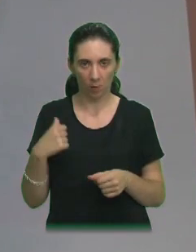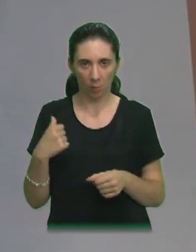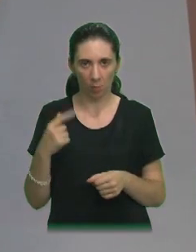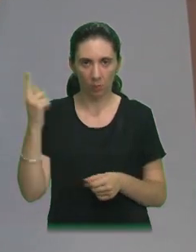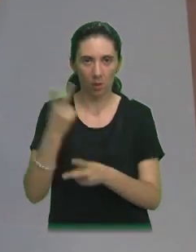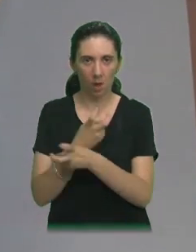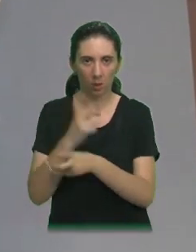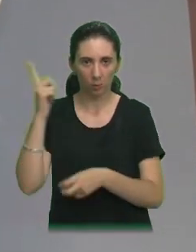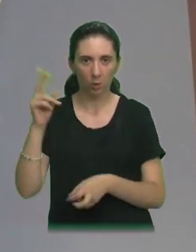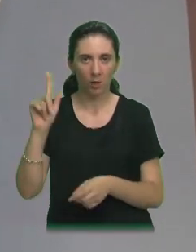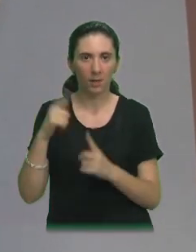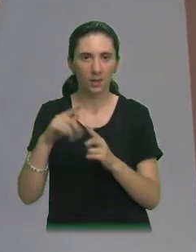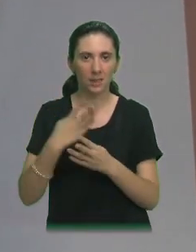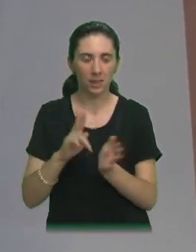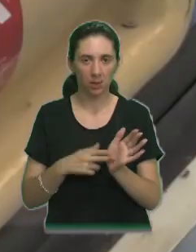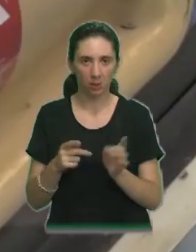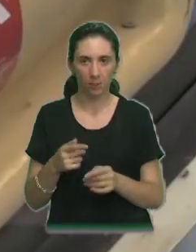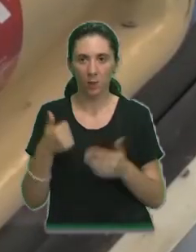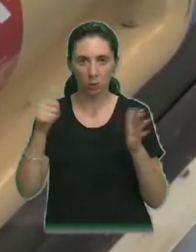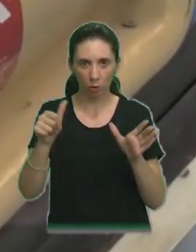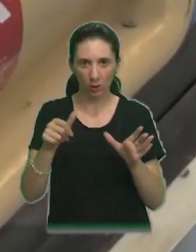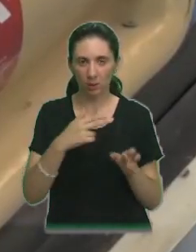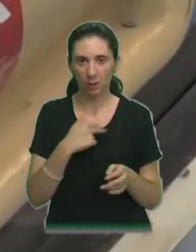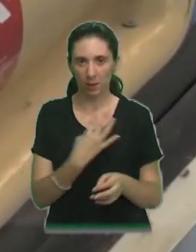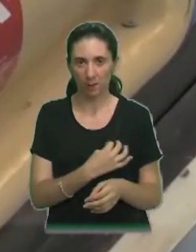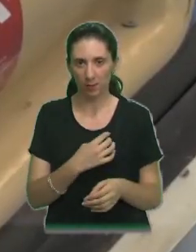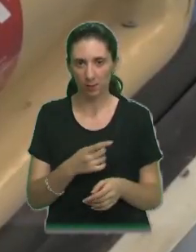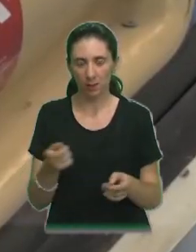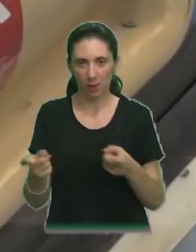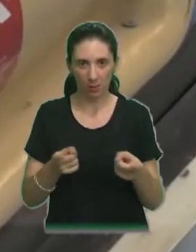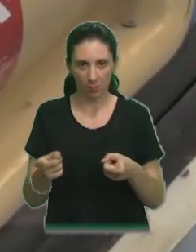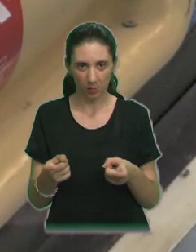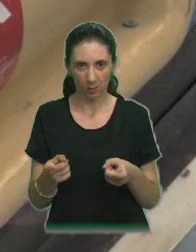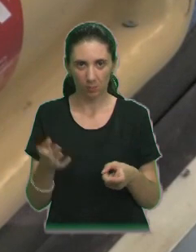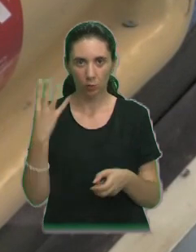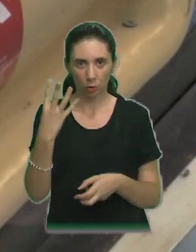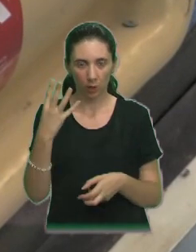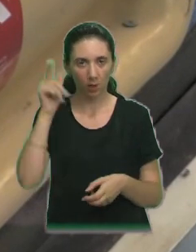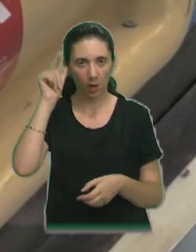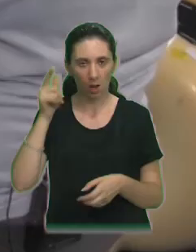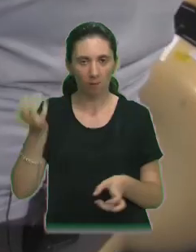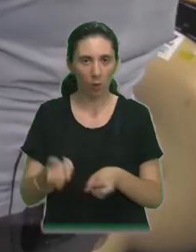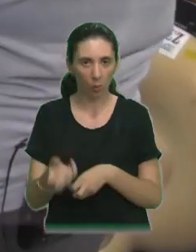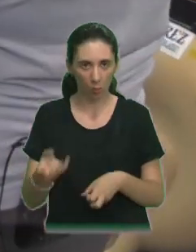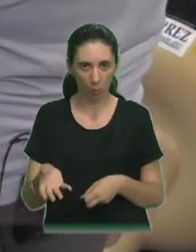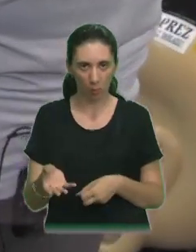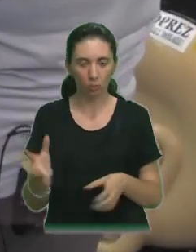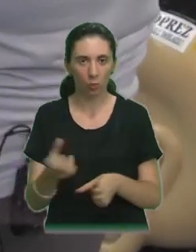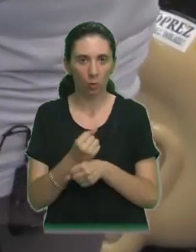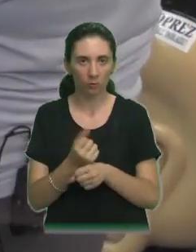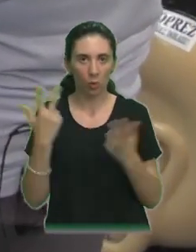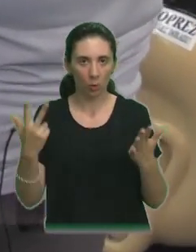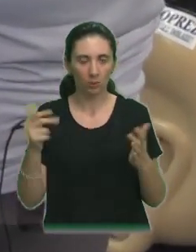u austrijskom Ritzingu. Između 16 hrvatskih reprezentativaca bilo je četvero karlovačkih kuglača, koji su osvojili